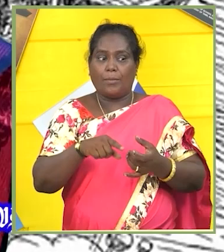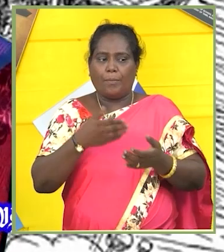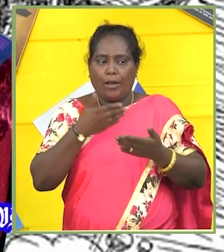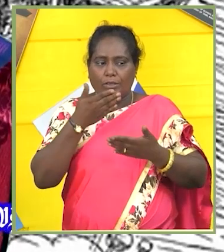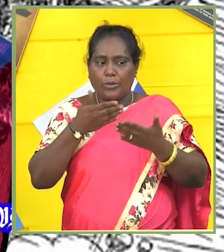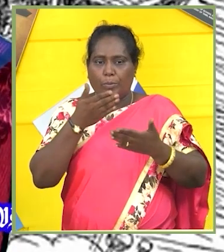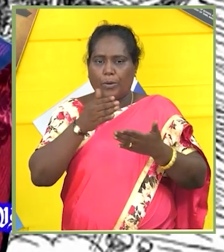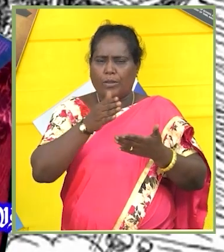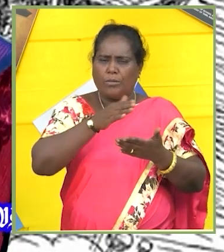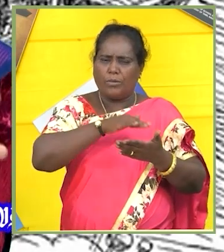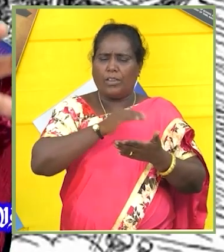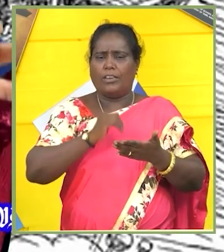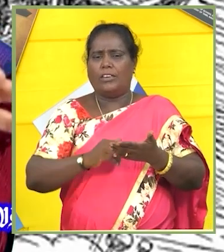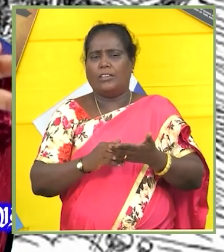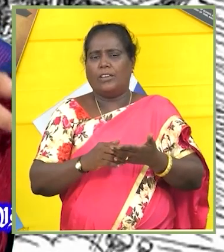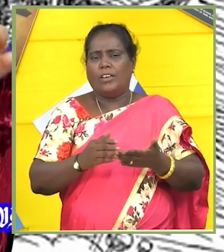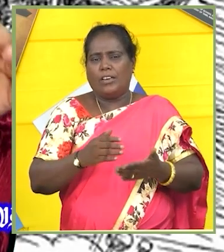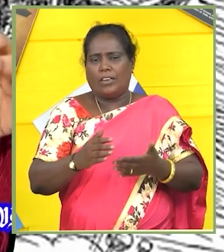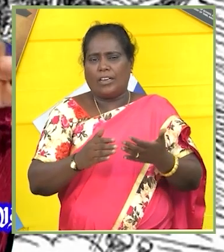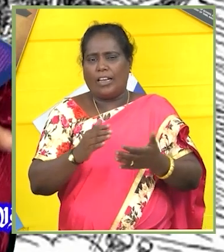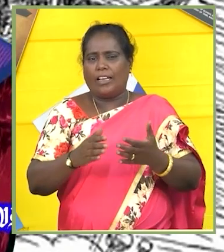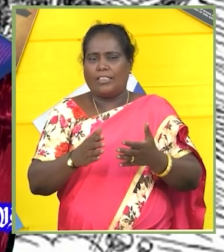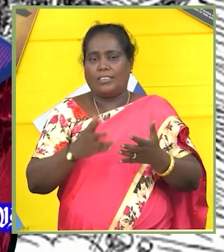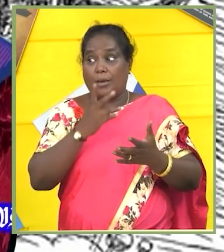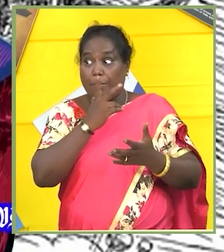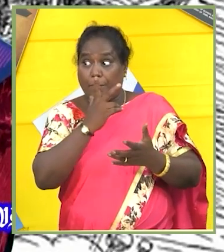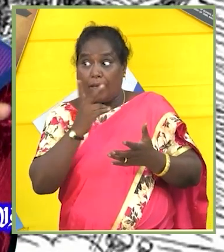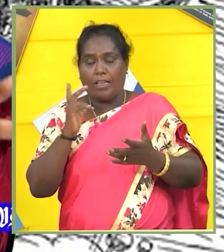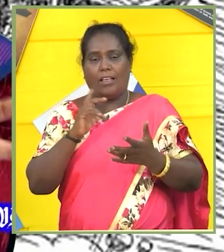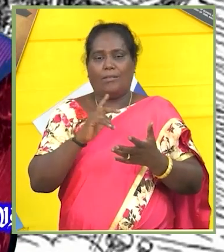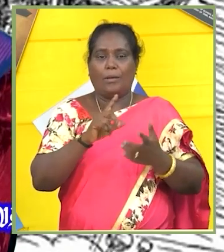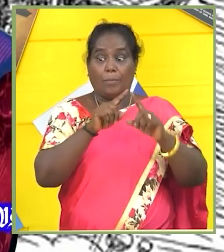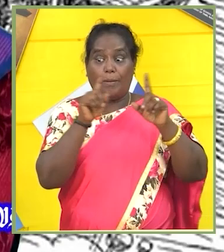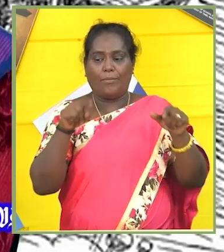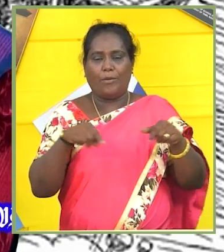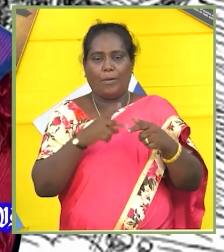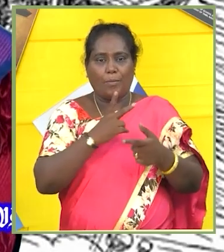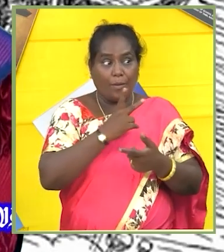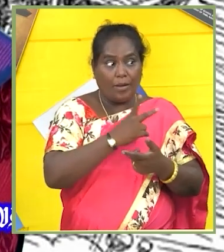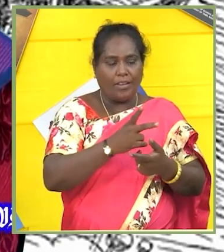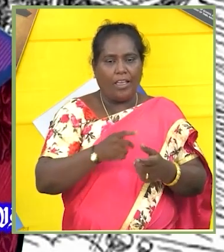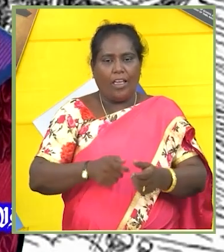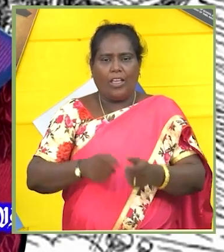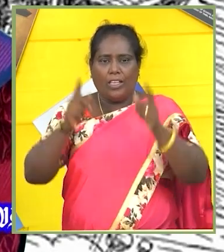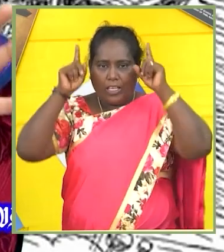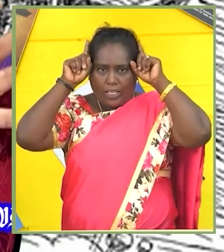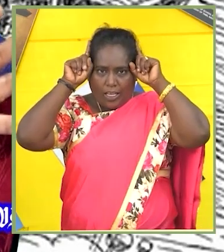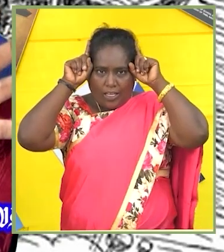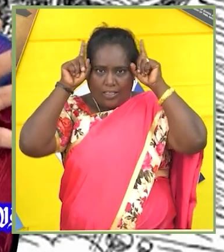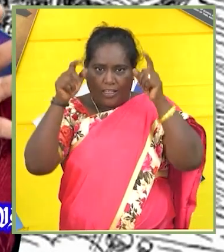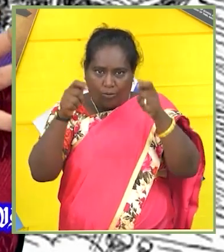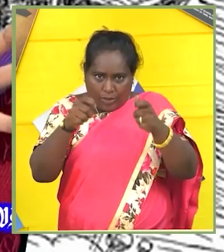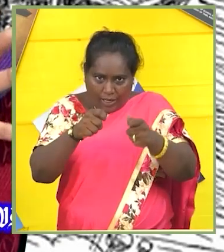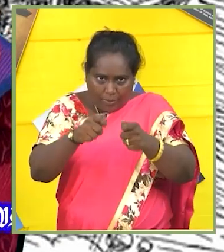அந்த பாடலுக்கு போகிறதுக்கு முன்னாடி நாம் ஒரு களக்காட்சி, அதாவது ஏறு தழுவுதல் களக்காட்சியை கற்பனை செய்து கொள்வோமா? அந்த ஏறு தழுவுதலை